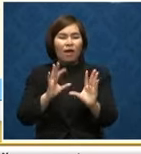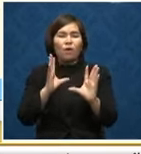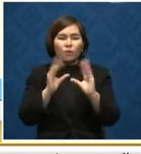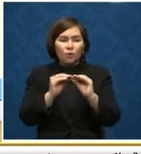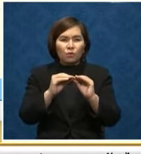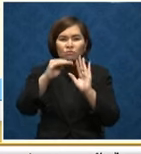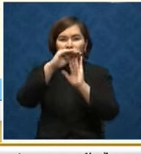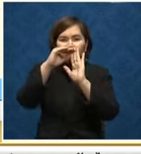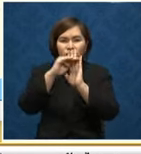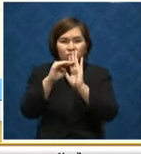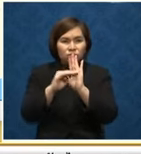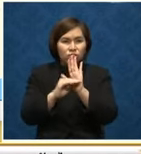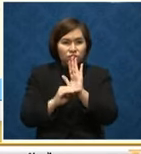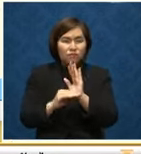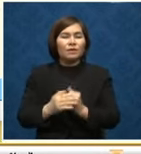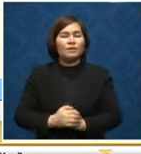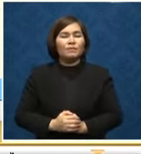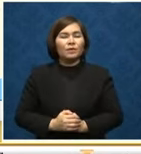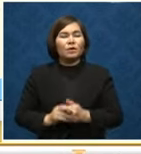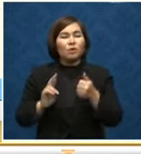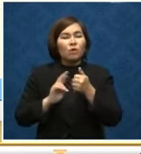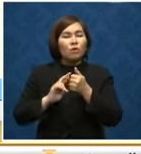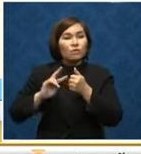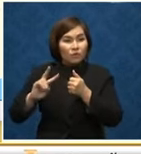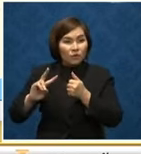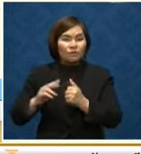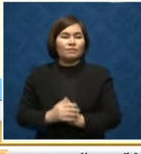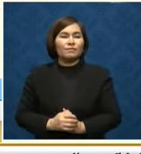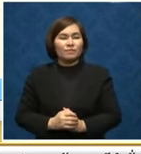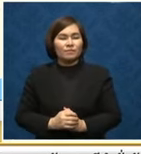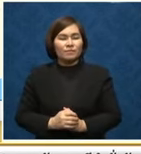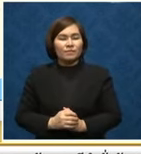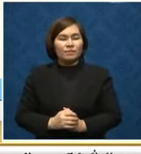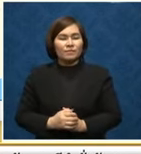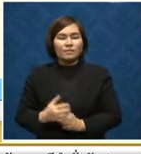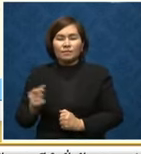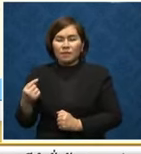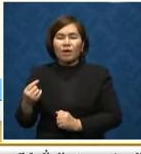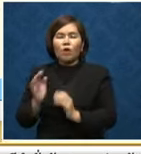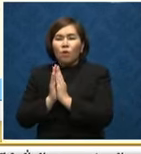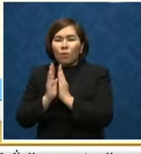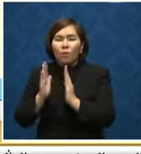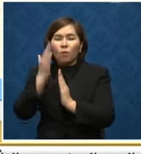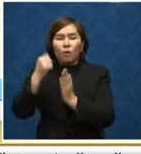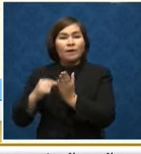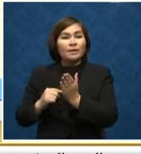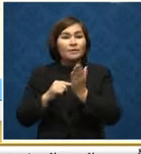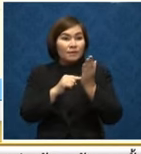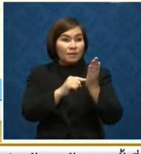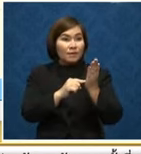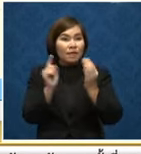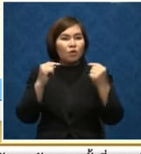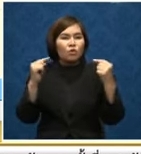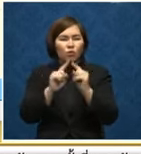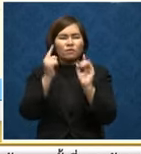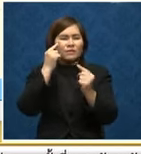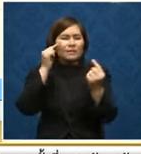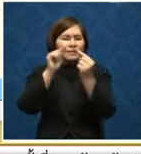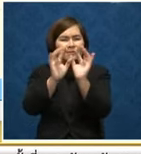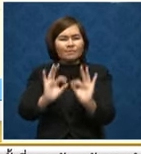ซึ่งท่านรองประธานคนที่2ท่านพิเชษเชื้อเมืองพานต้องขอบคุณท่านนะครับท่านเป็นผู้ที่เสนอในเรื่องของความสำ